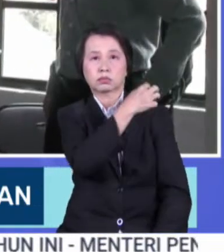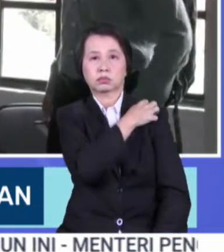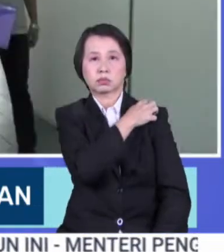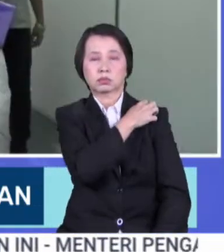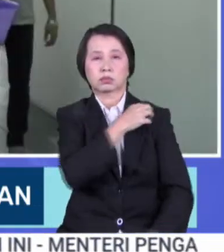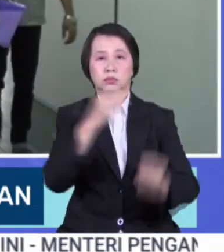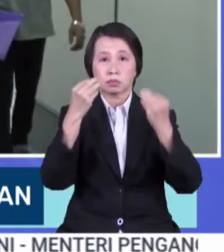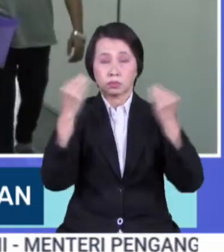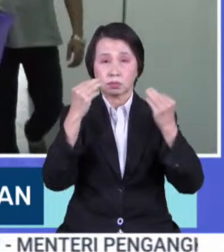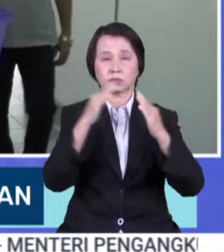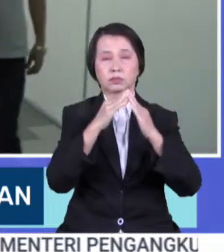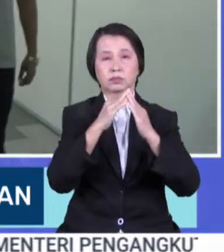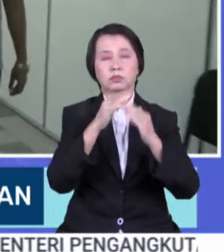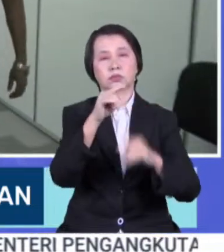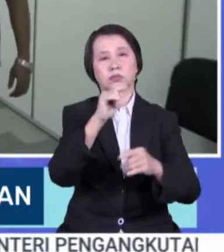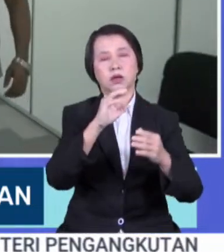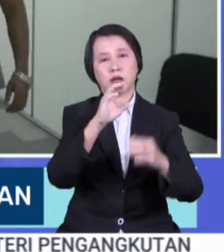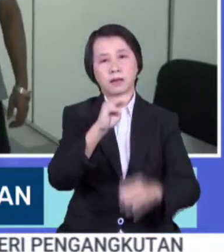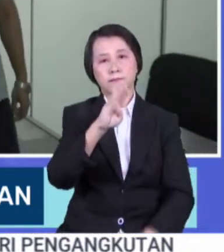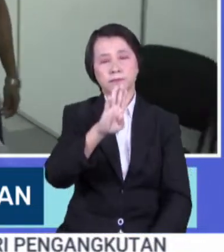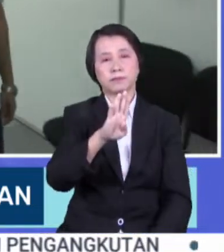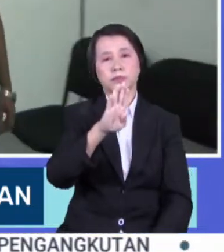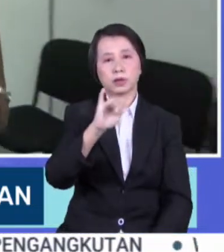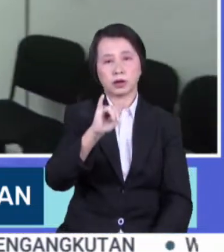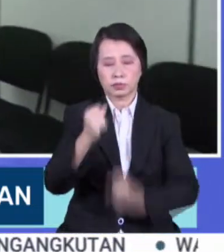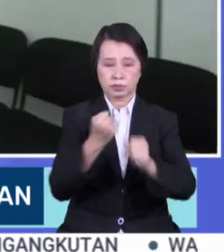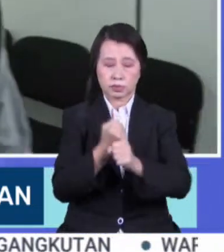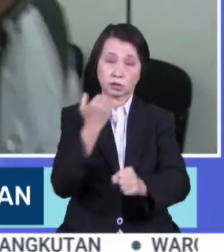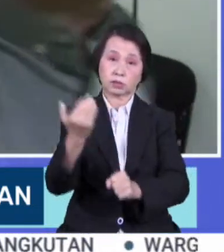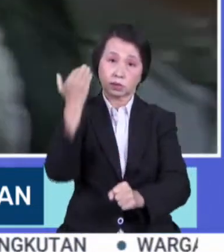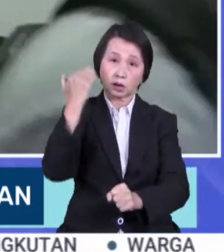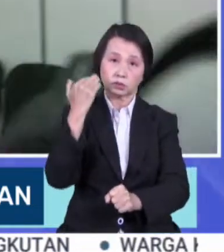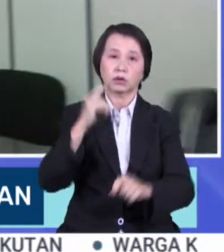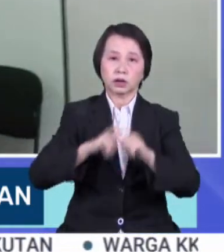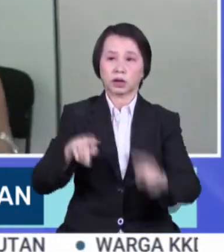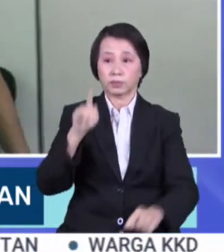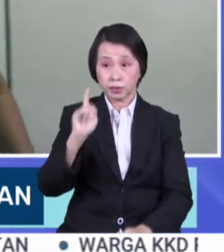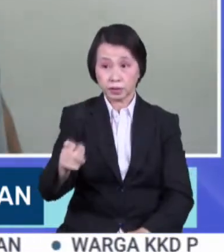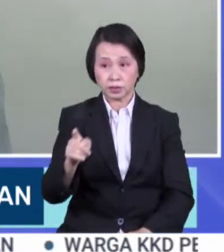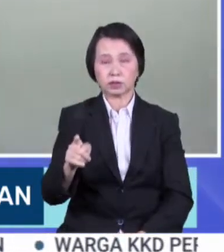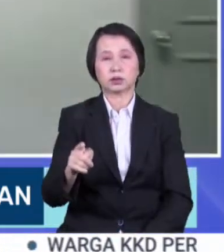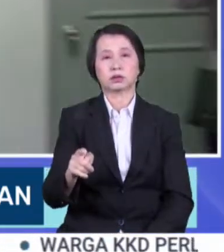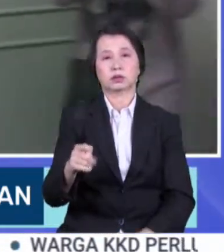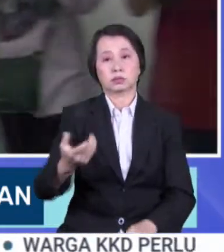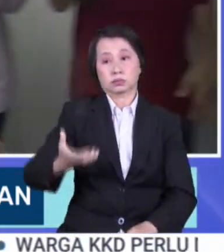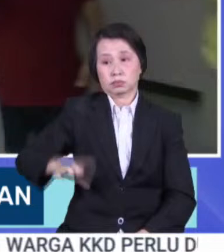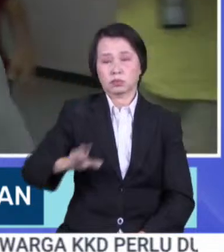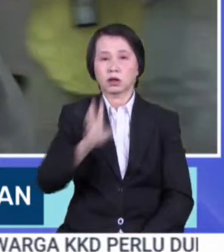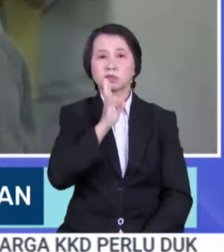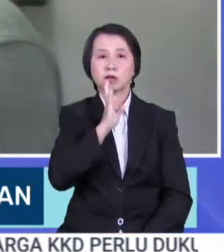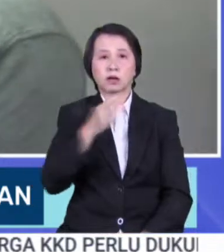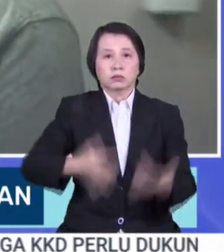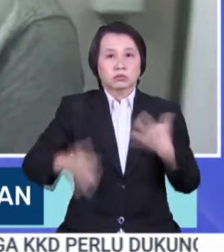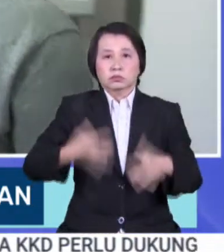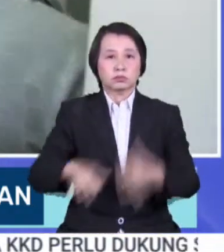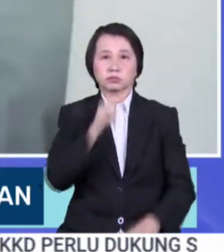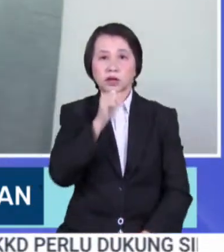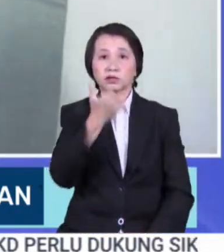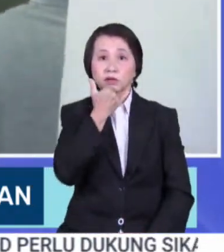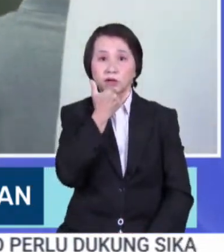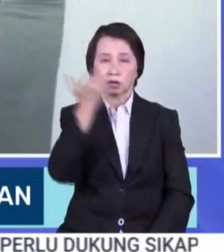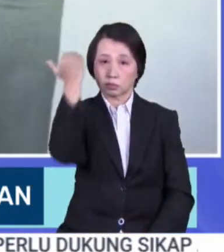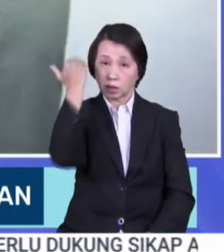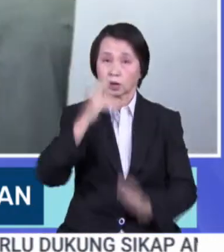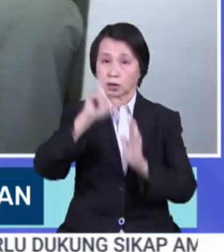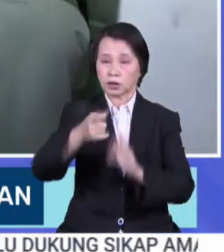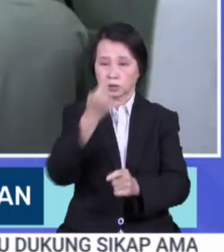Majlis Bandaraya Iskandar Puteri MBIP tahun lalu. Bagaimanapun, tertuduh Masum Abdul Halim mengaku tidak bersalah. Mahkamah